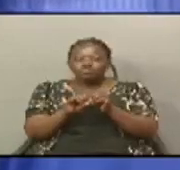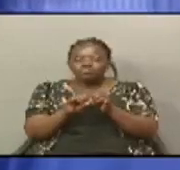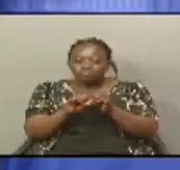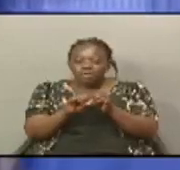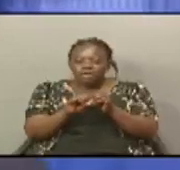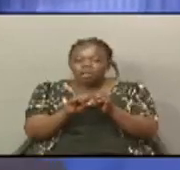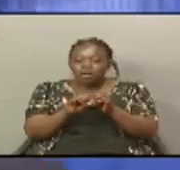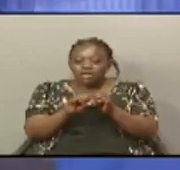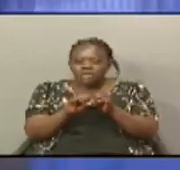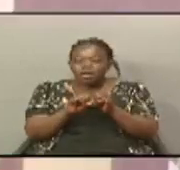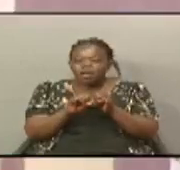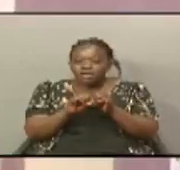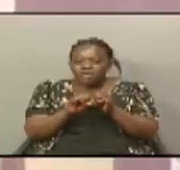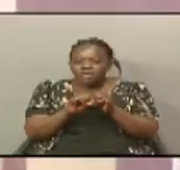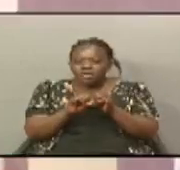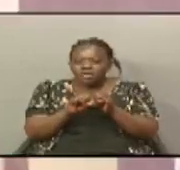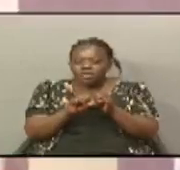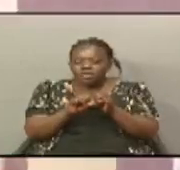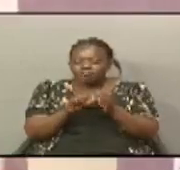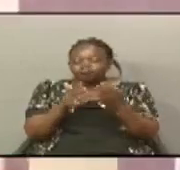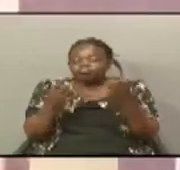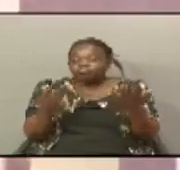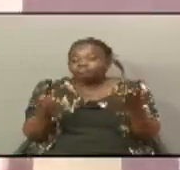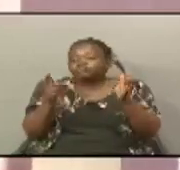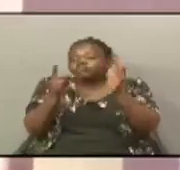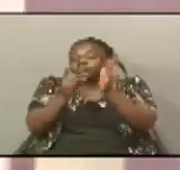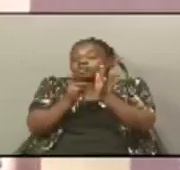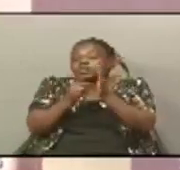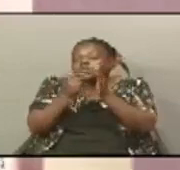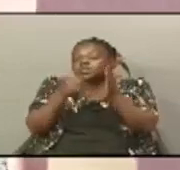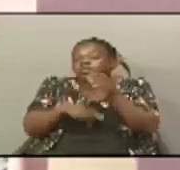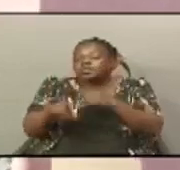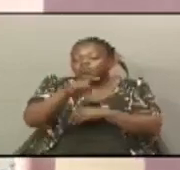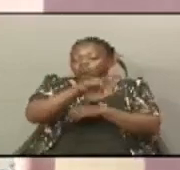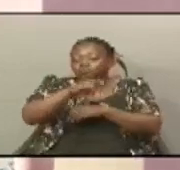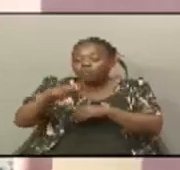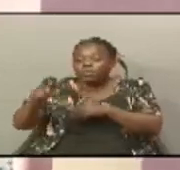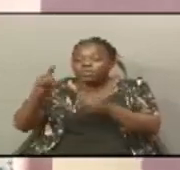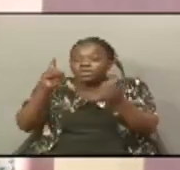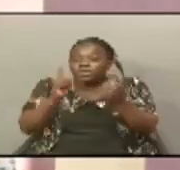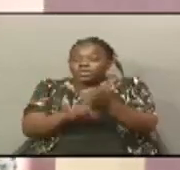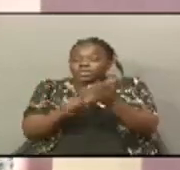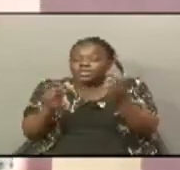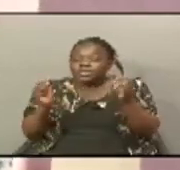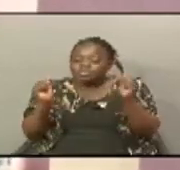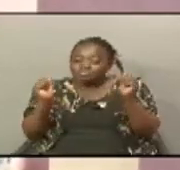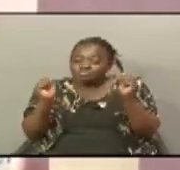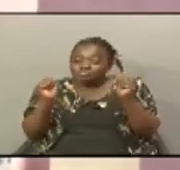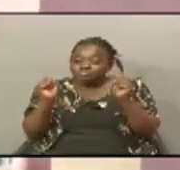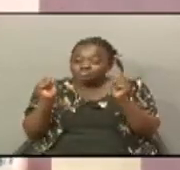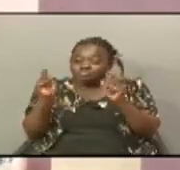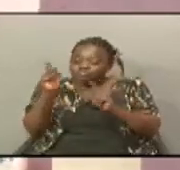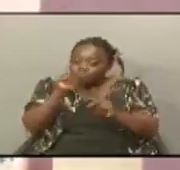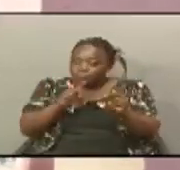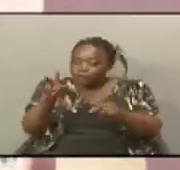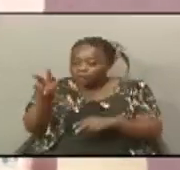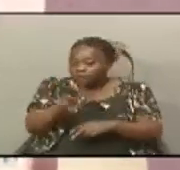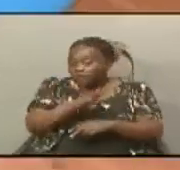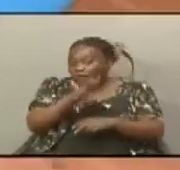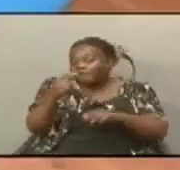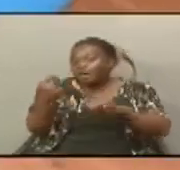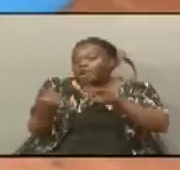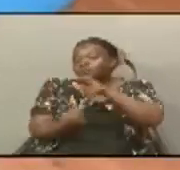okutereeza ebyali byasobye. Dr. Chaza agamba nti kumpi buli wiiki bafuna abalwadde abataka wansi wa 2 abali mu mbeera ya